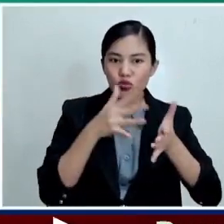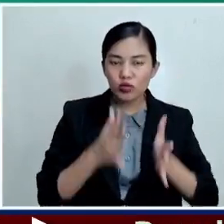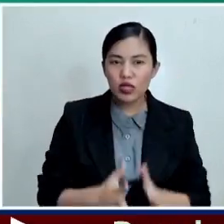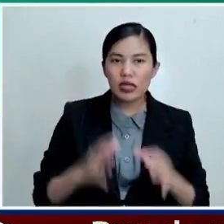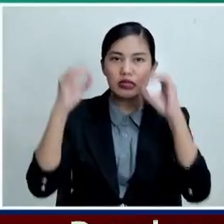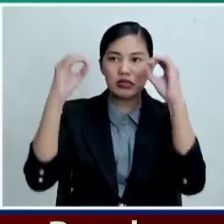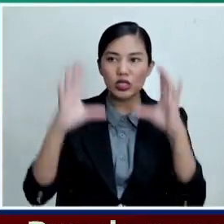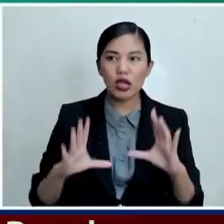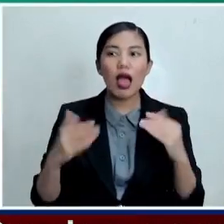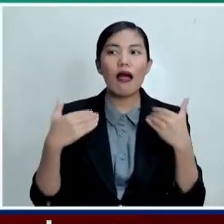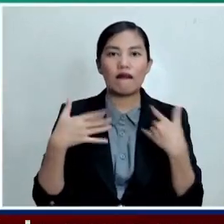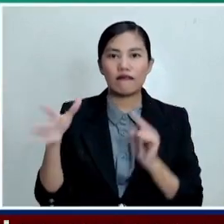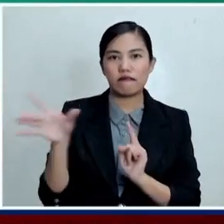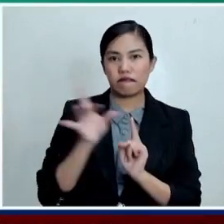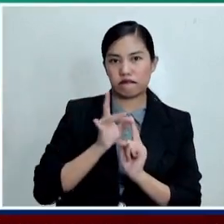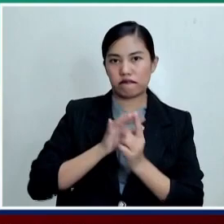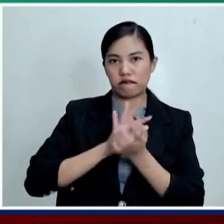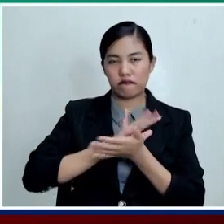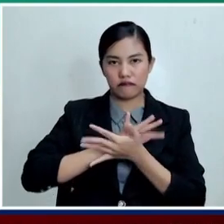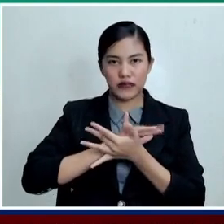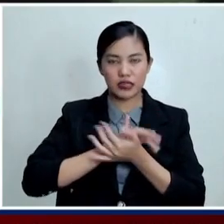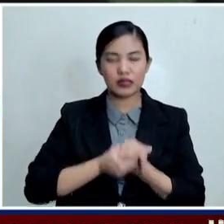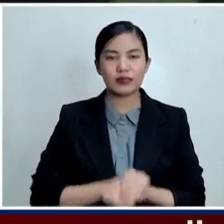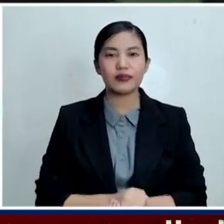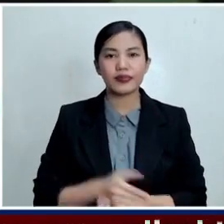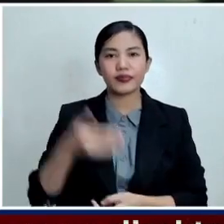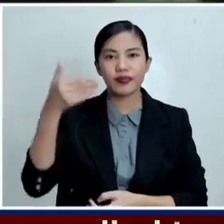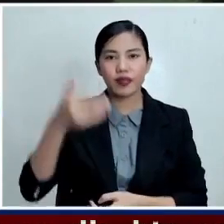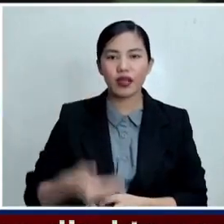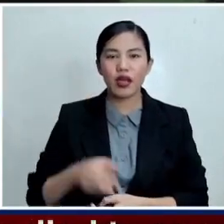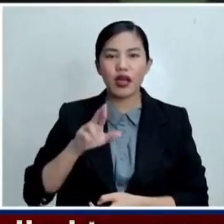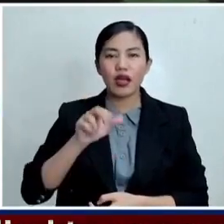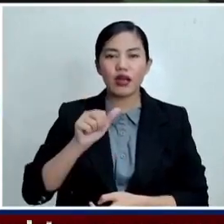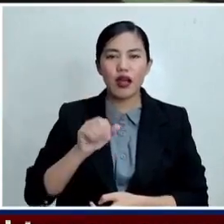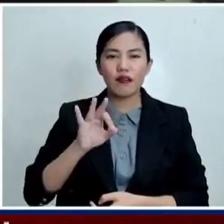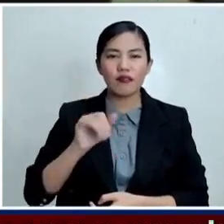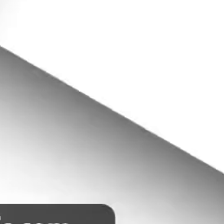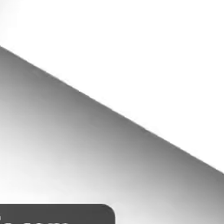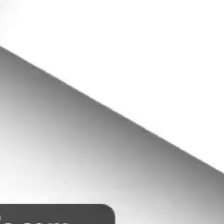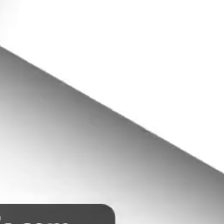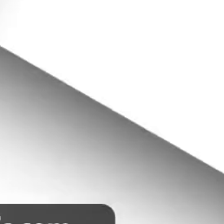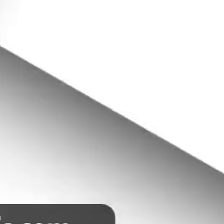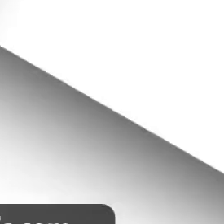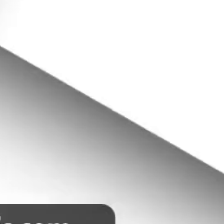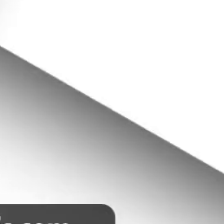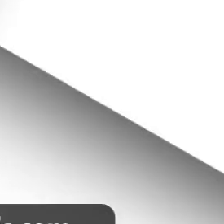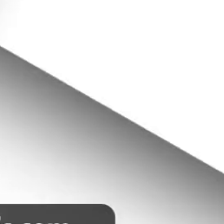rin ng COVID-19. Rafael Bosano, ABS-CBN News.